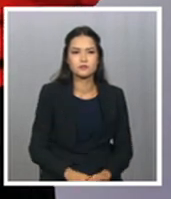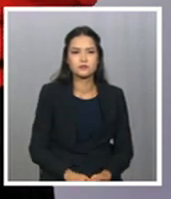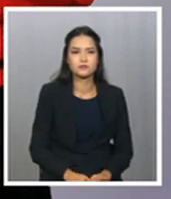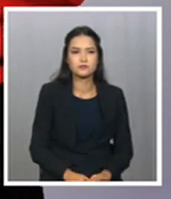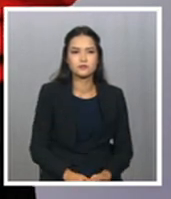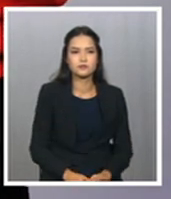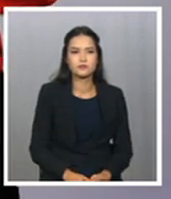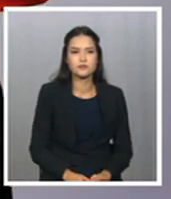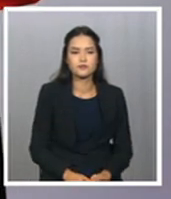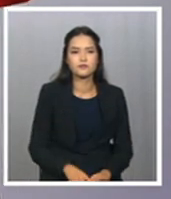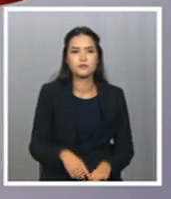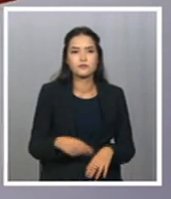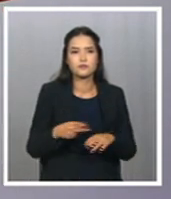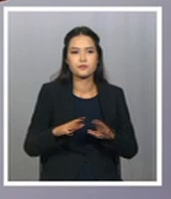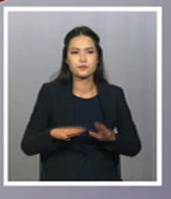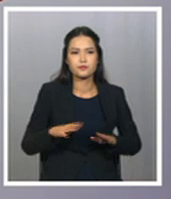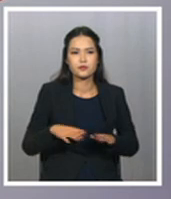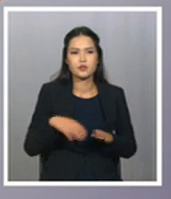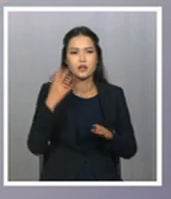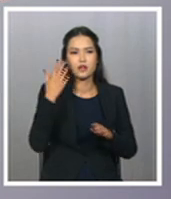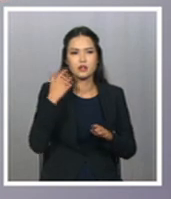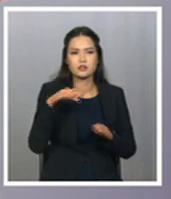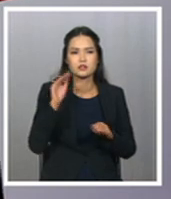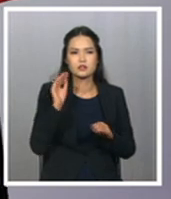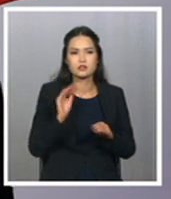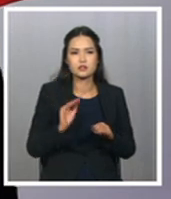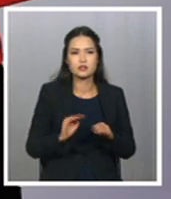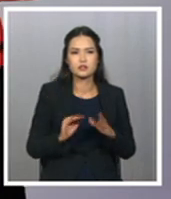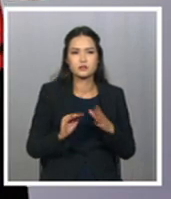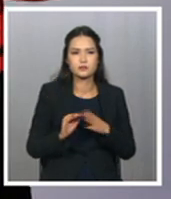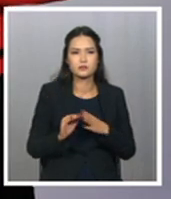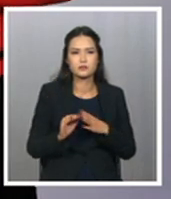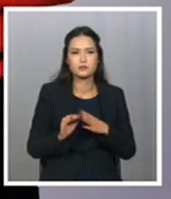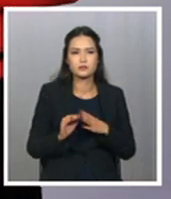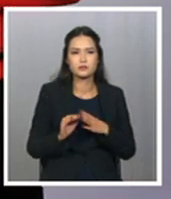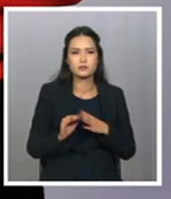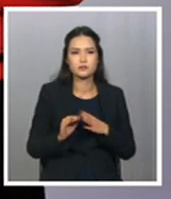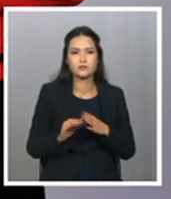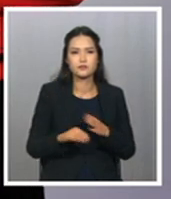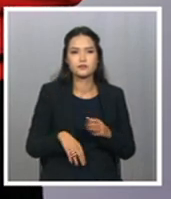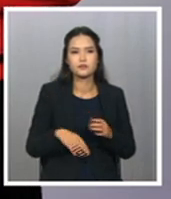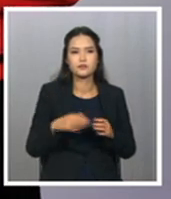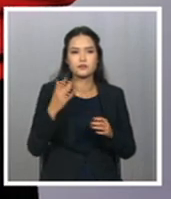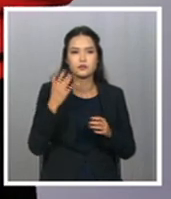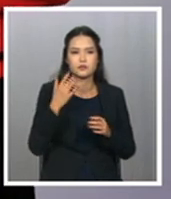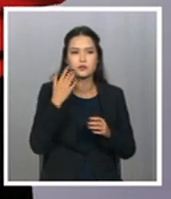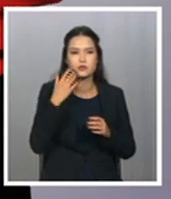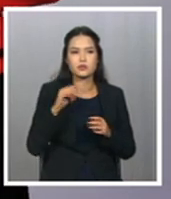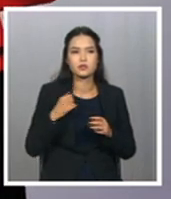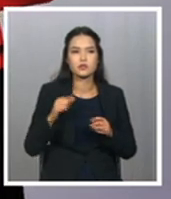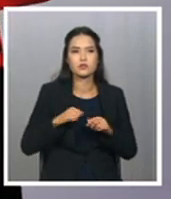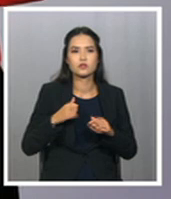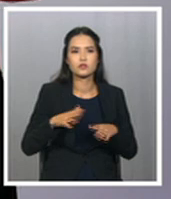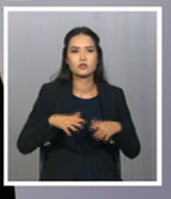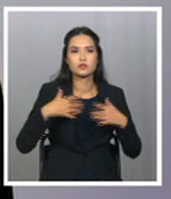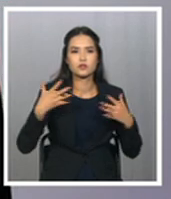Барша оқырманын бала кезден үйіріп, көңілінің төрінен үлкен орын